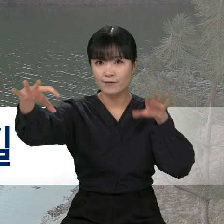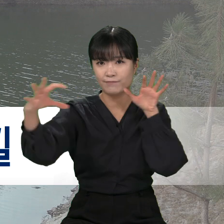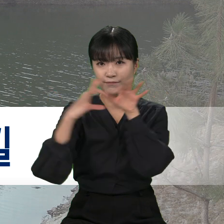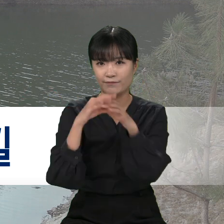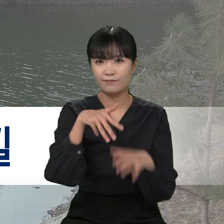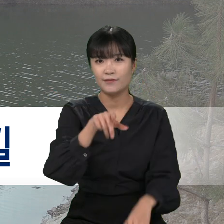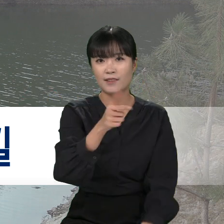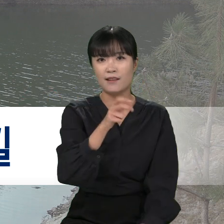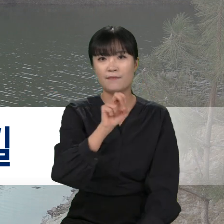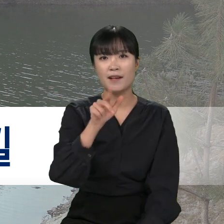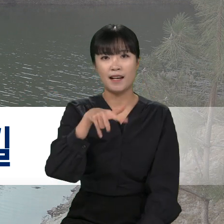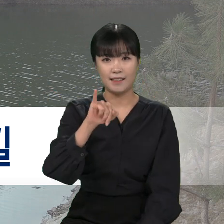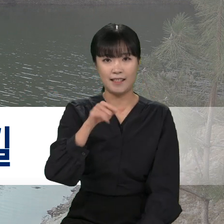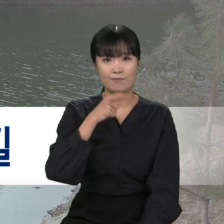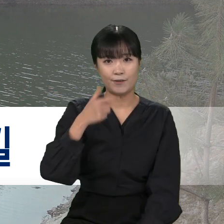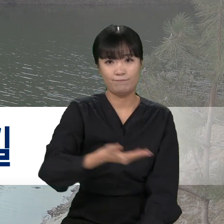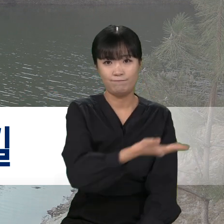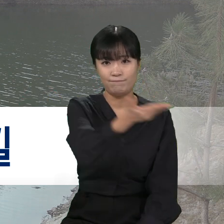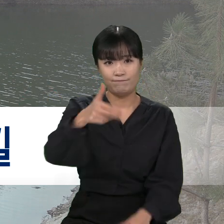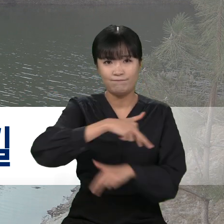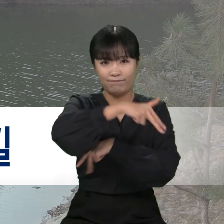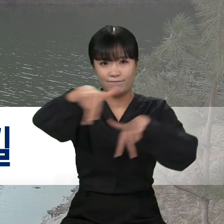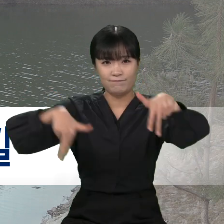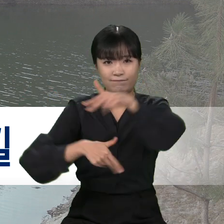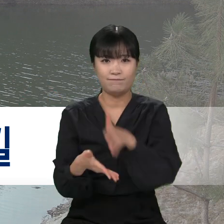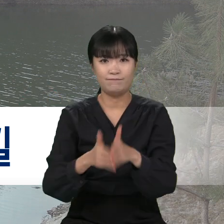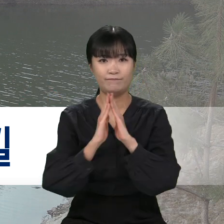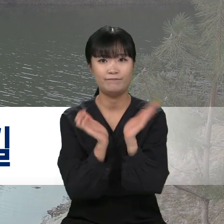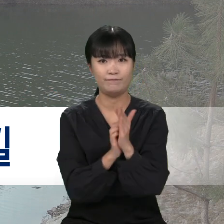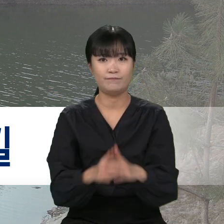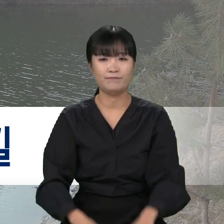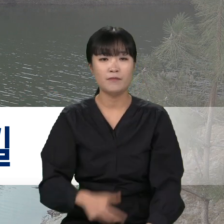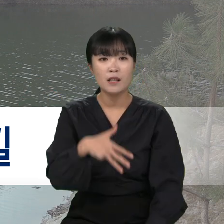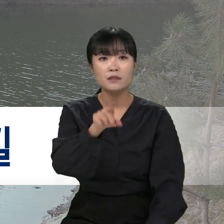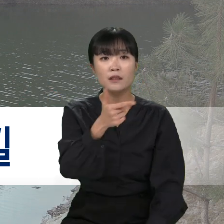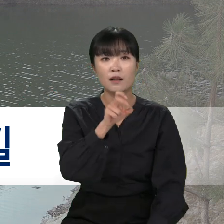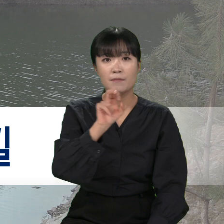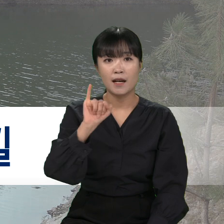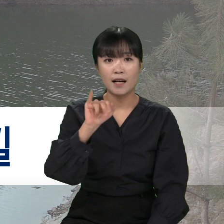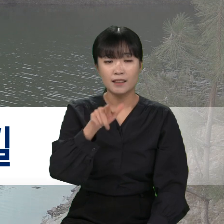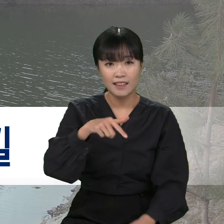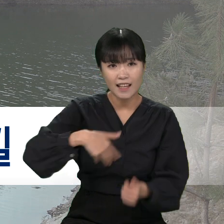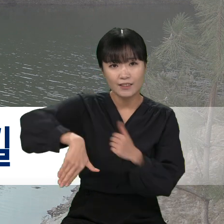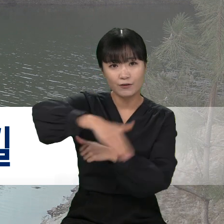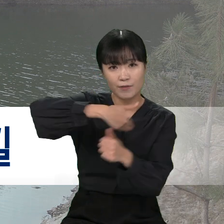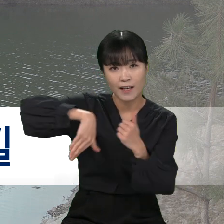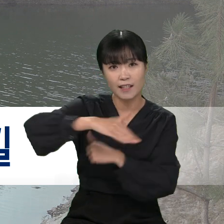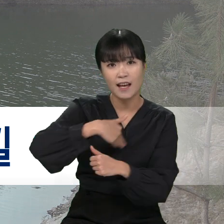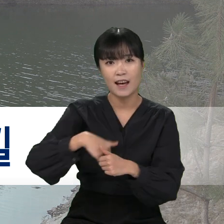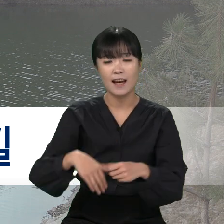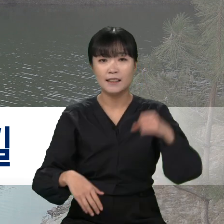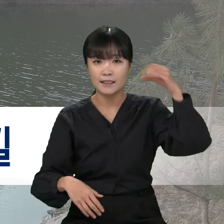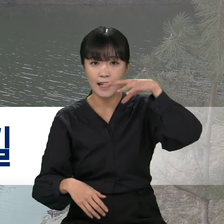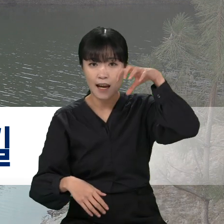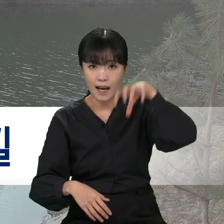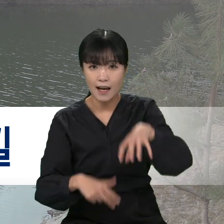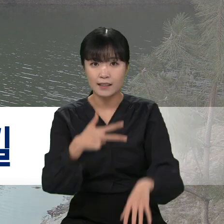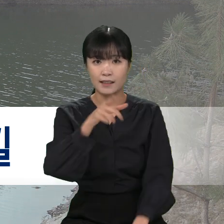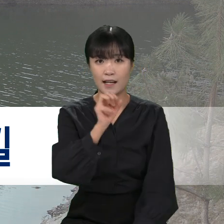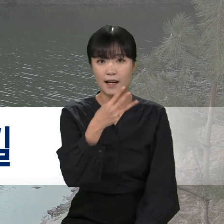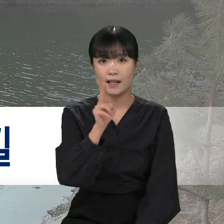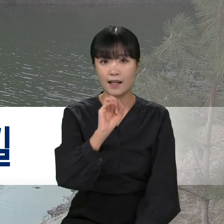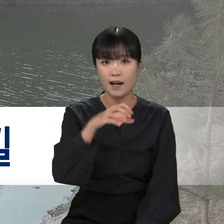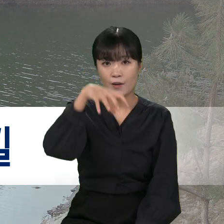곡강리 연결하는 천마지 둘레길이 만들어졌는데요 흥해읍 장량동 주민들을 비롯해 천마지 인근에는